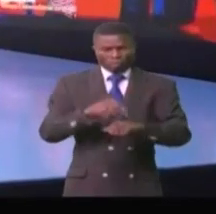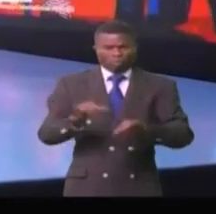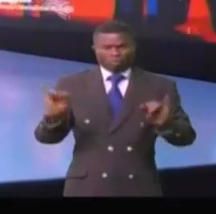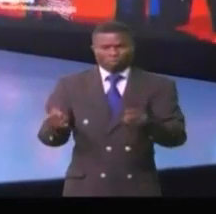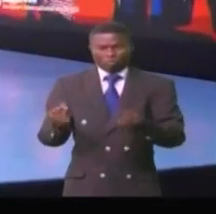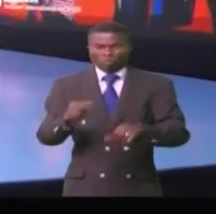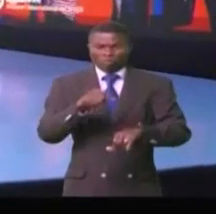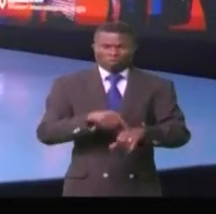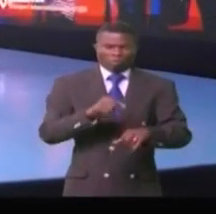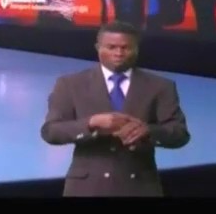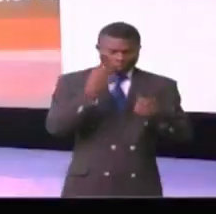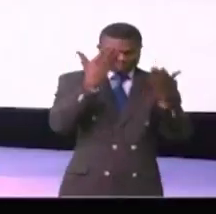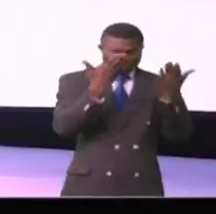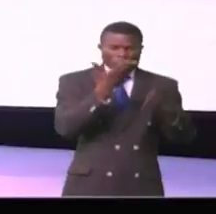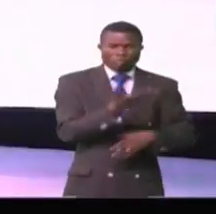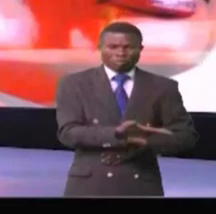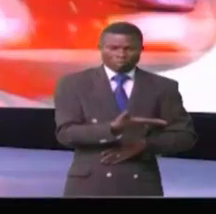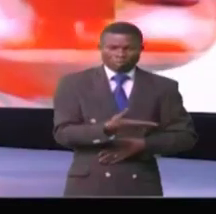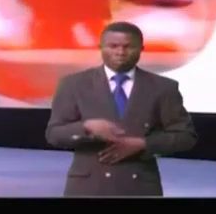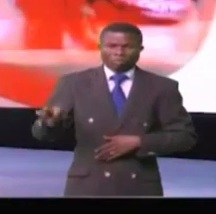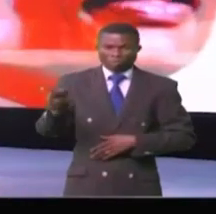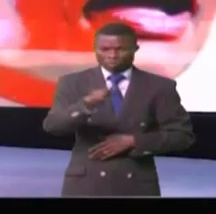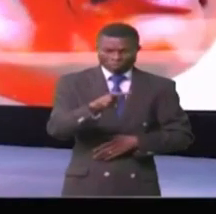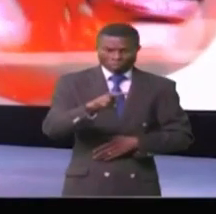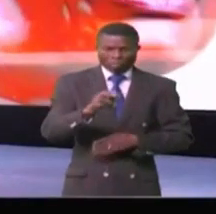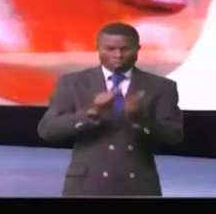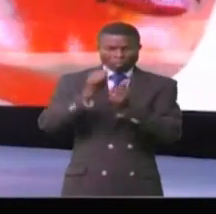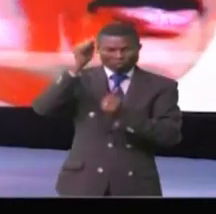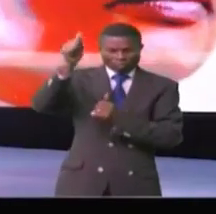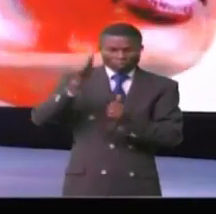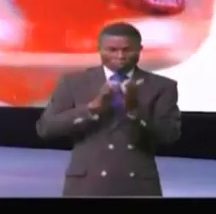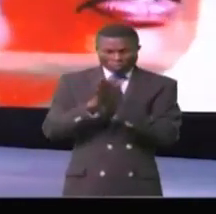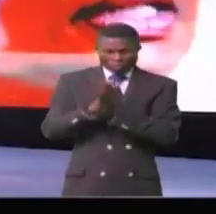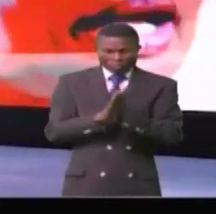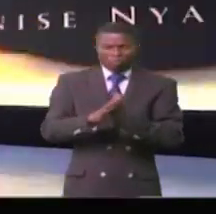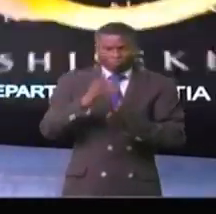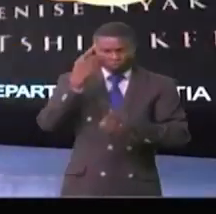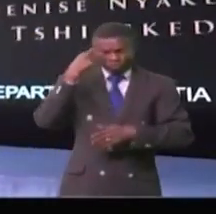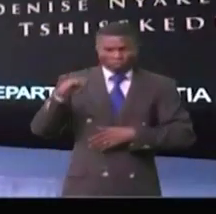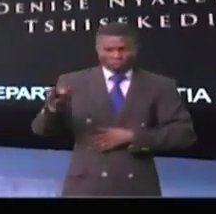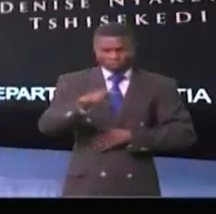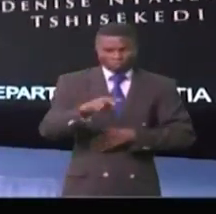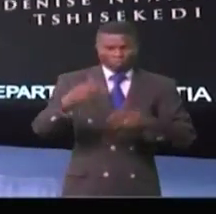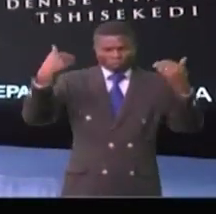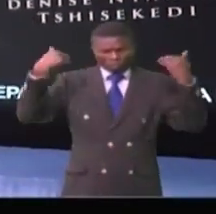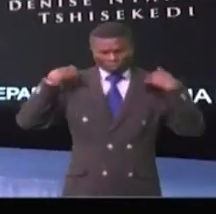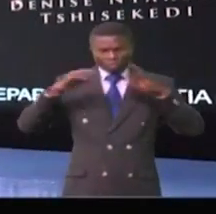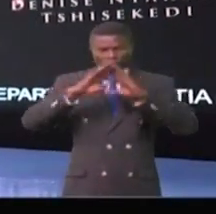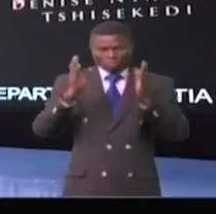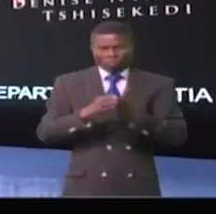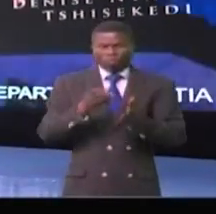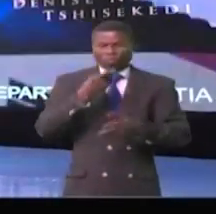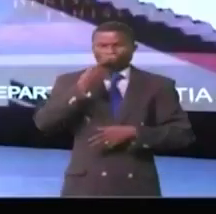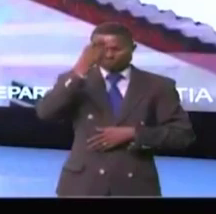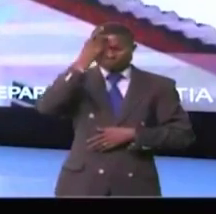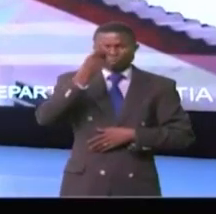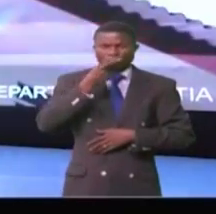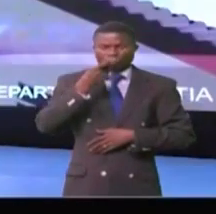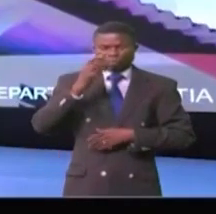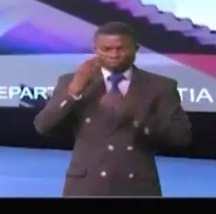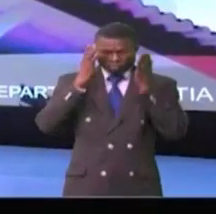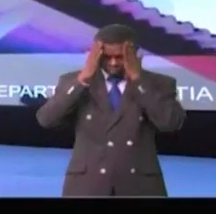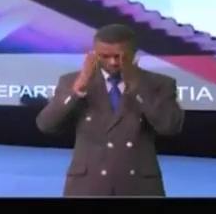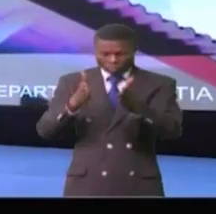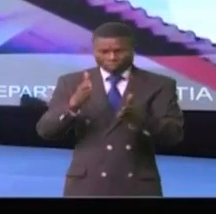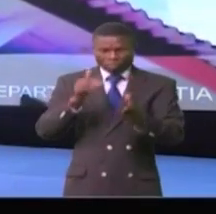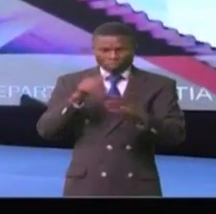il y a un temps pour étudier. C'est vous notre avenir, nous comptons sur vous, que ce soit les autorités, que ce soit les parents, nous avons nos yeux